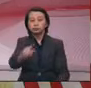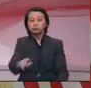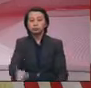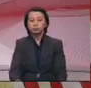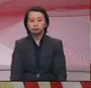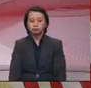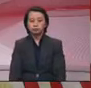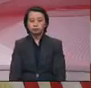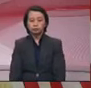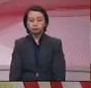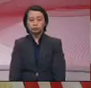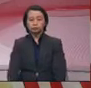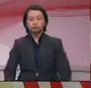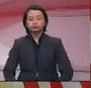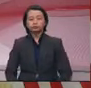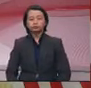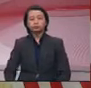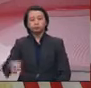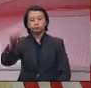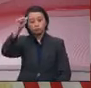next.